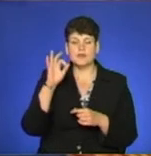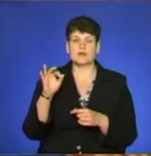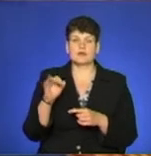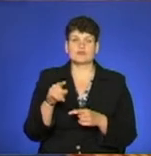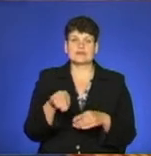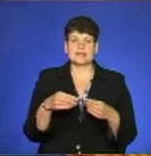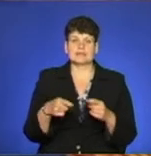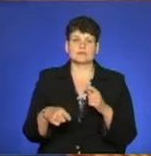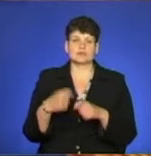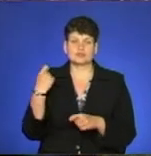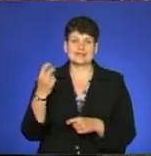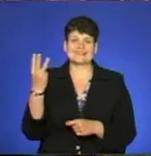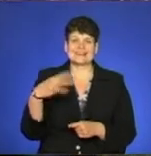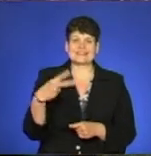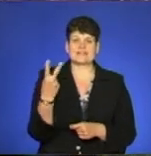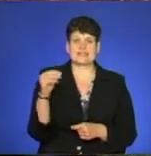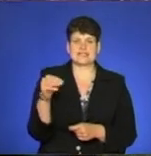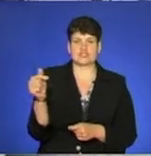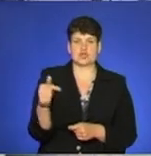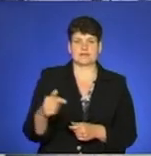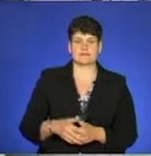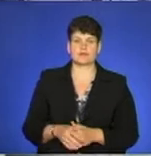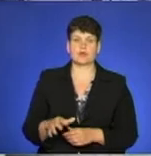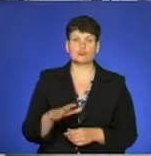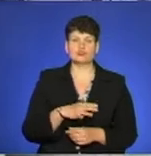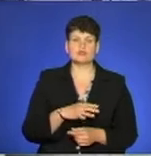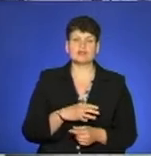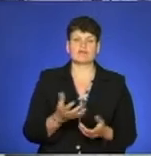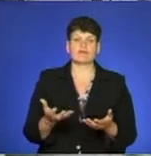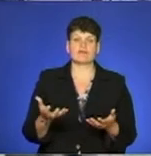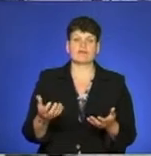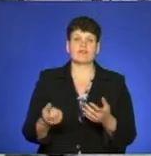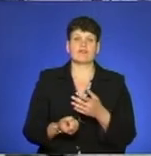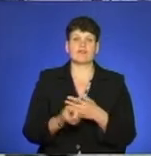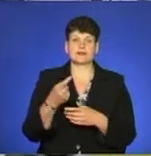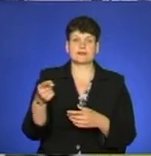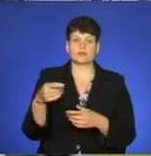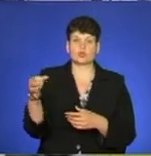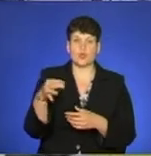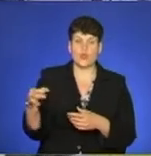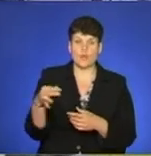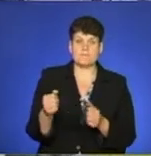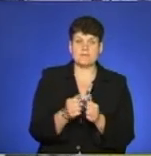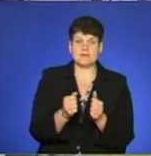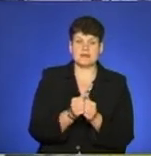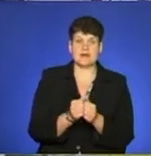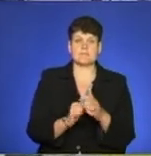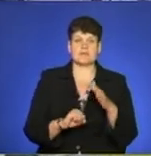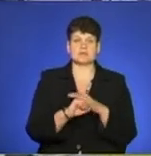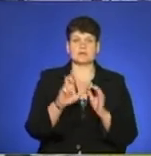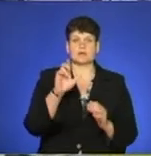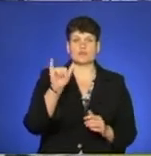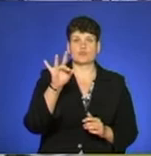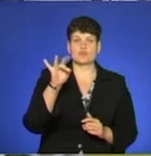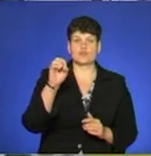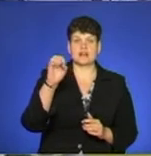завдали збитків на 32 тисячі гривень. Були виявлені браконьєри на Тернопільському озері, це біля бази «Буревісник», біля дальнього